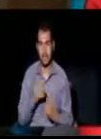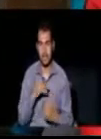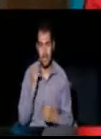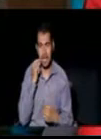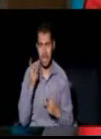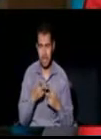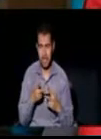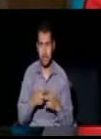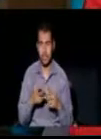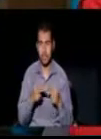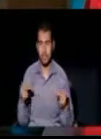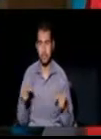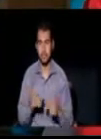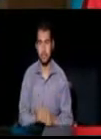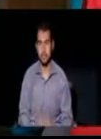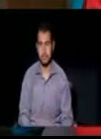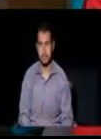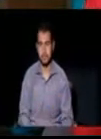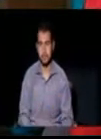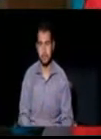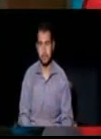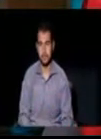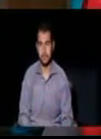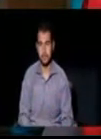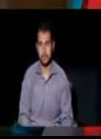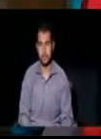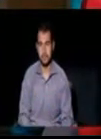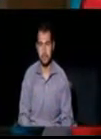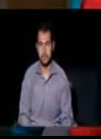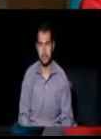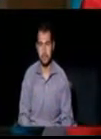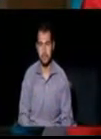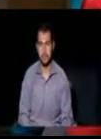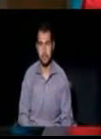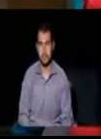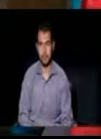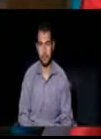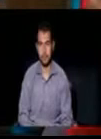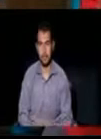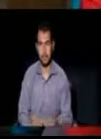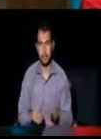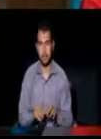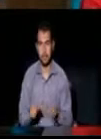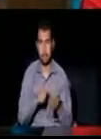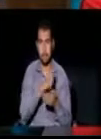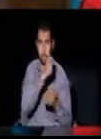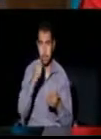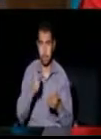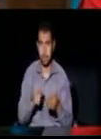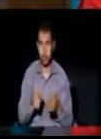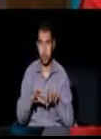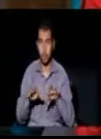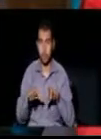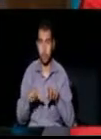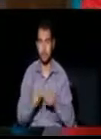منهم في كل حاجة في كل حاجة، وفي منهم مصممين جرافيكس، في منهم فوتوشوب،